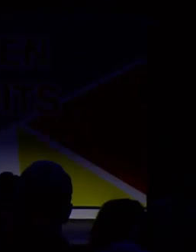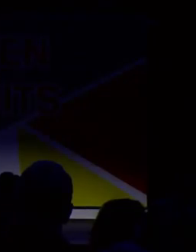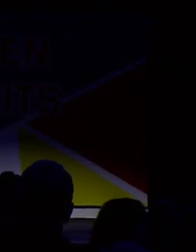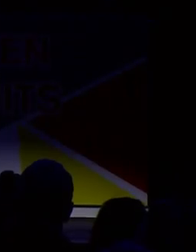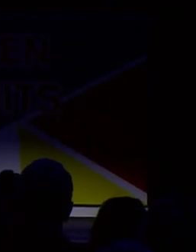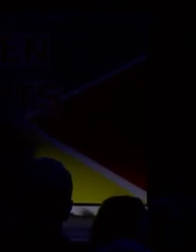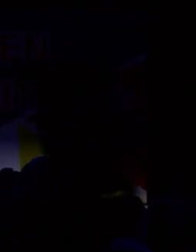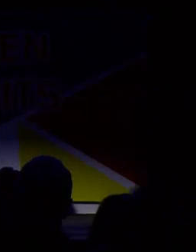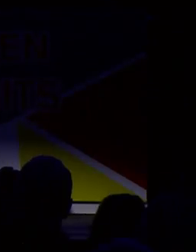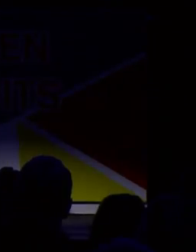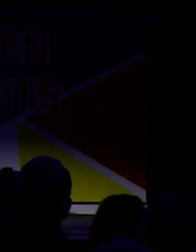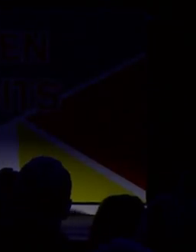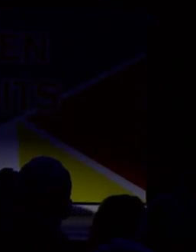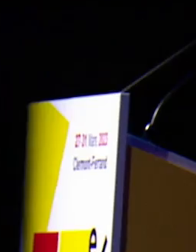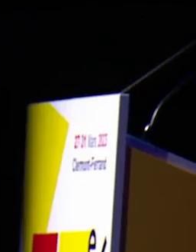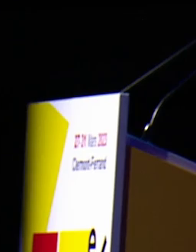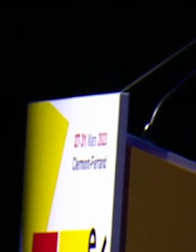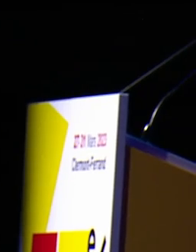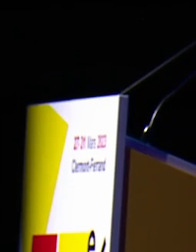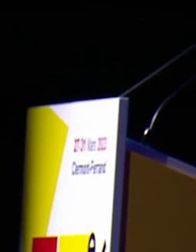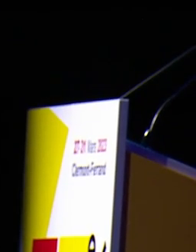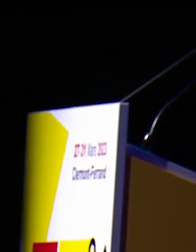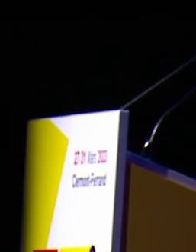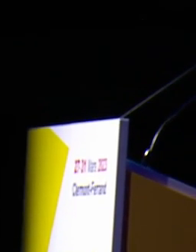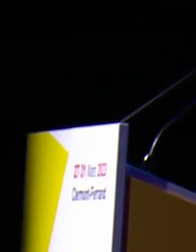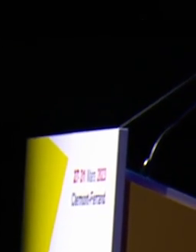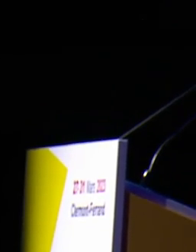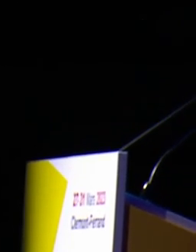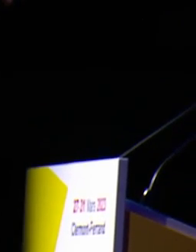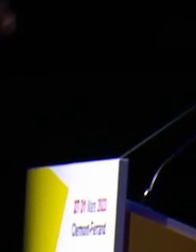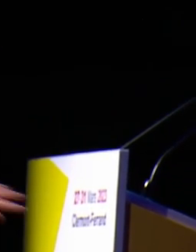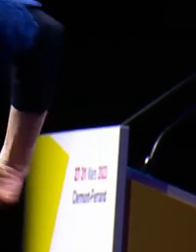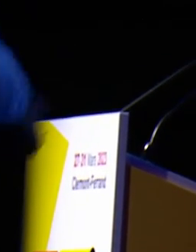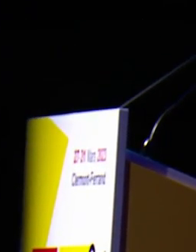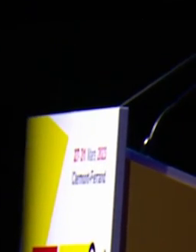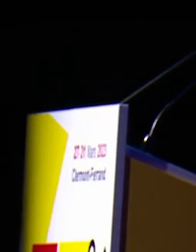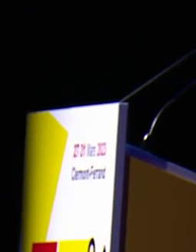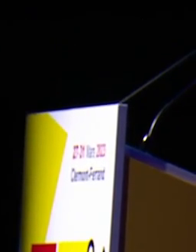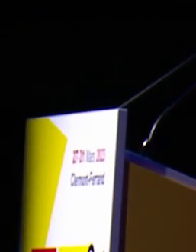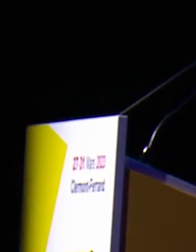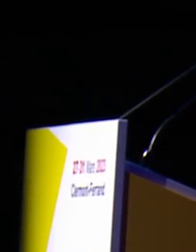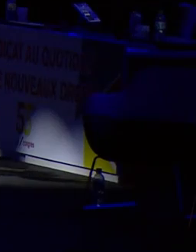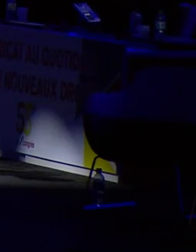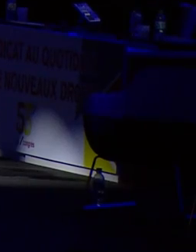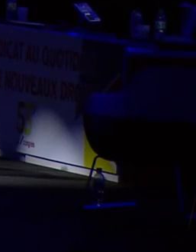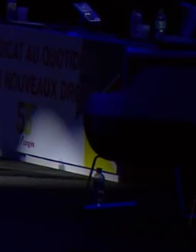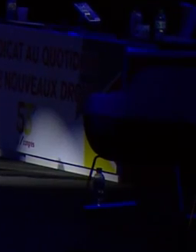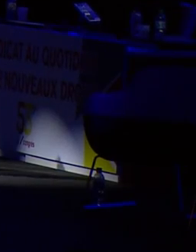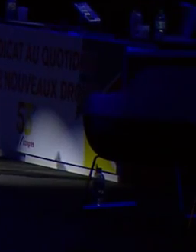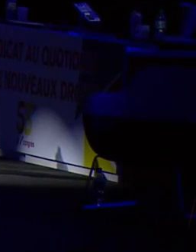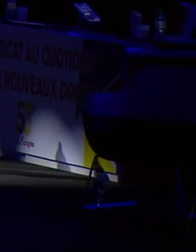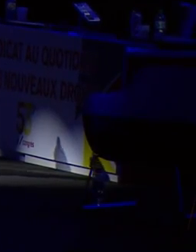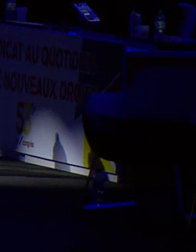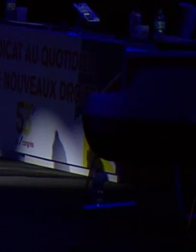1912. Au bout de 6 mois de travail, sur les conseils de mon mari, j'ai demandé mon admission à la chambre syndicale typographique lyonnaise.